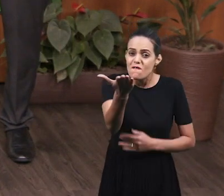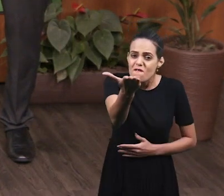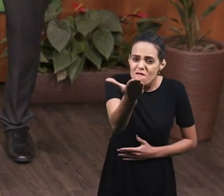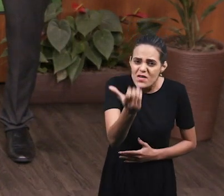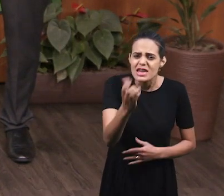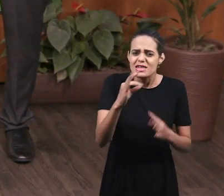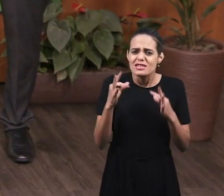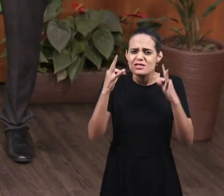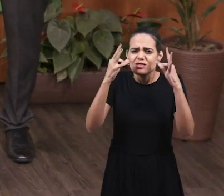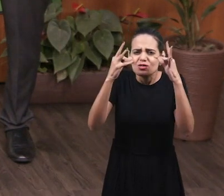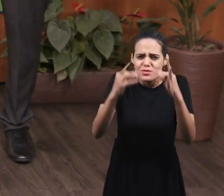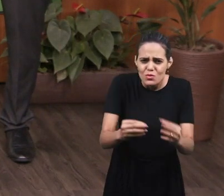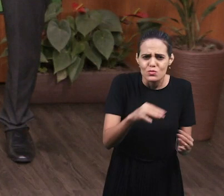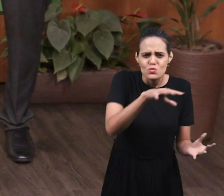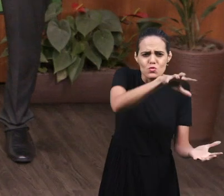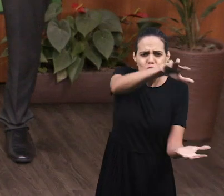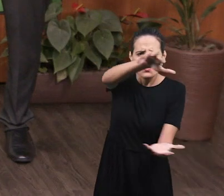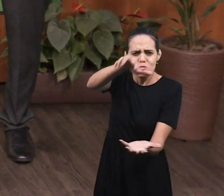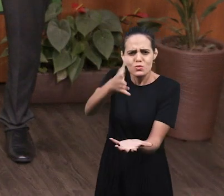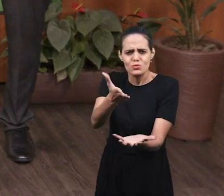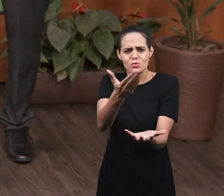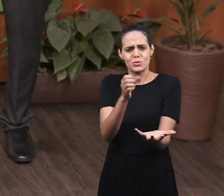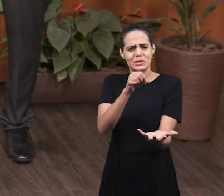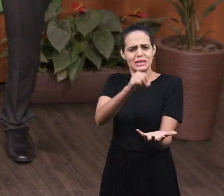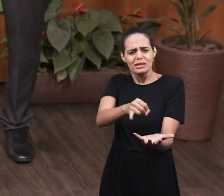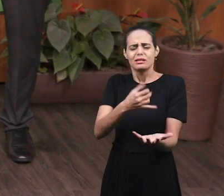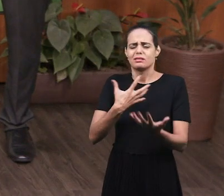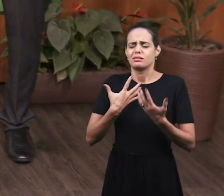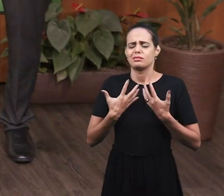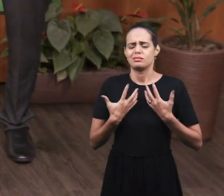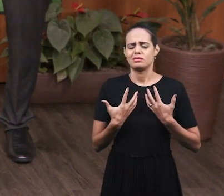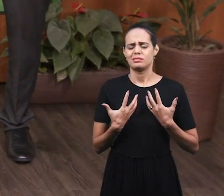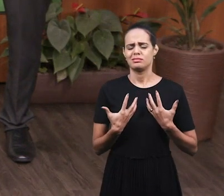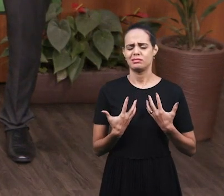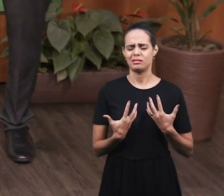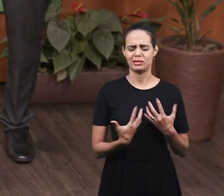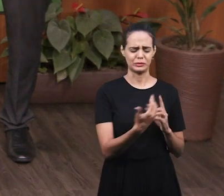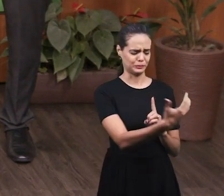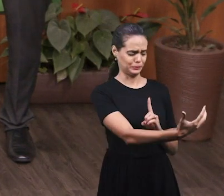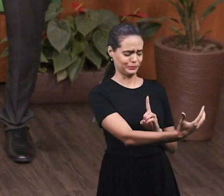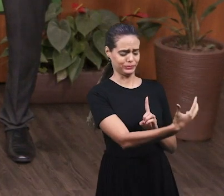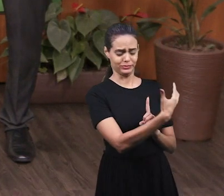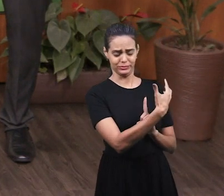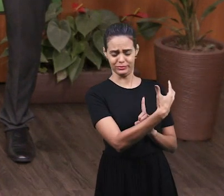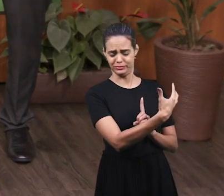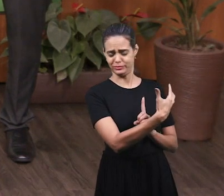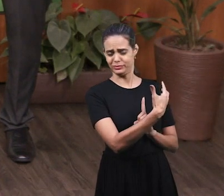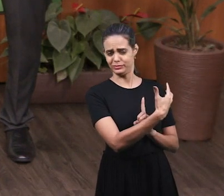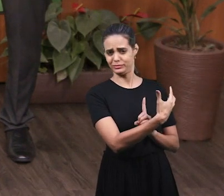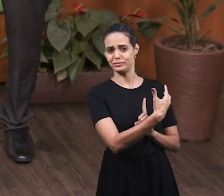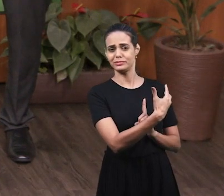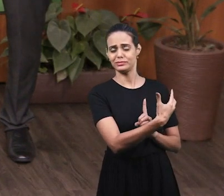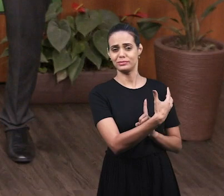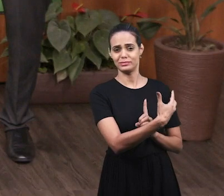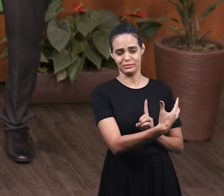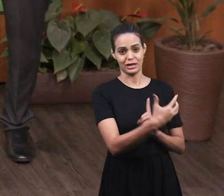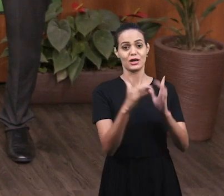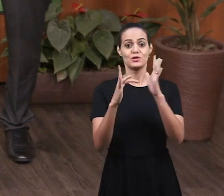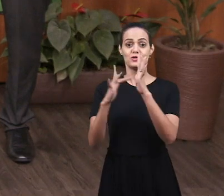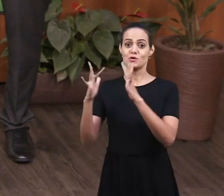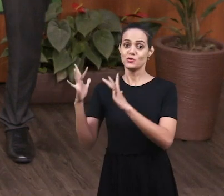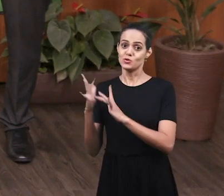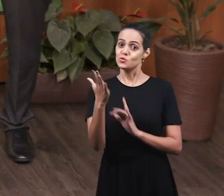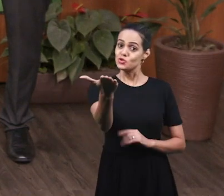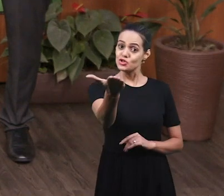venez à moi tous, vous tous, qui êtes fatigués et opprimés, et